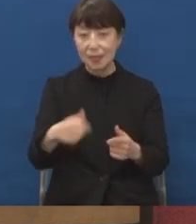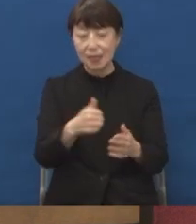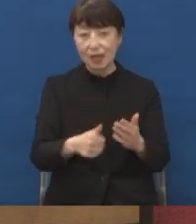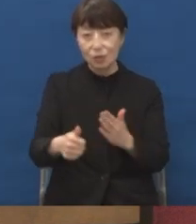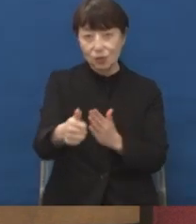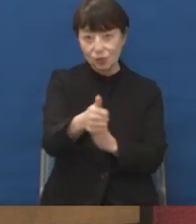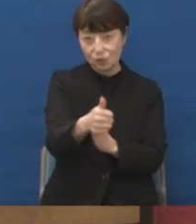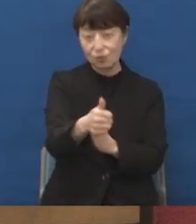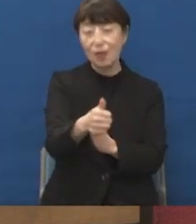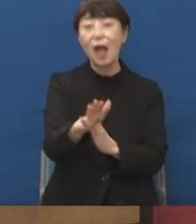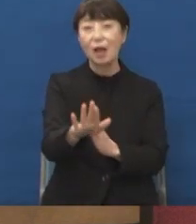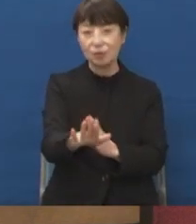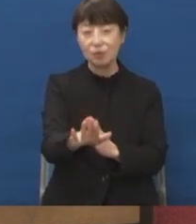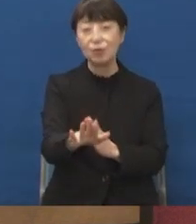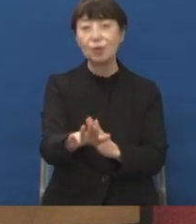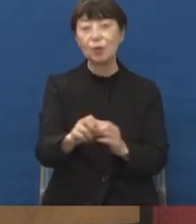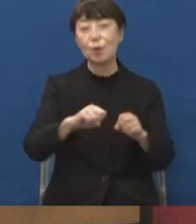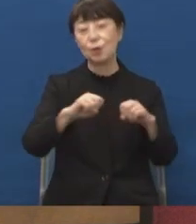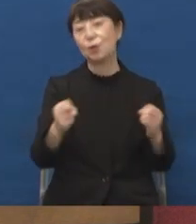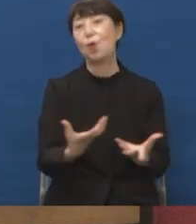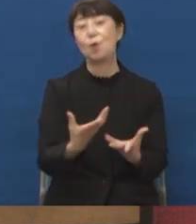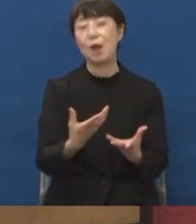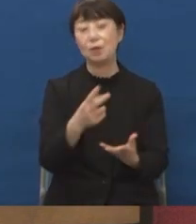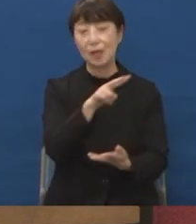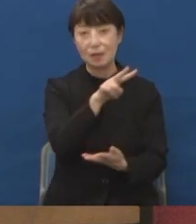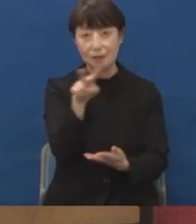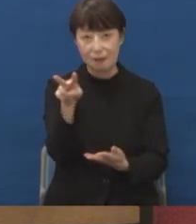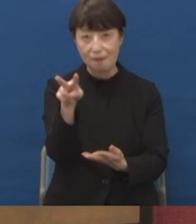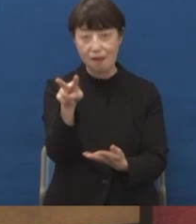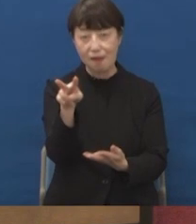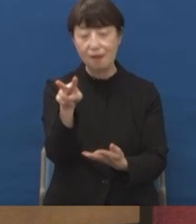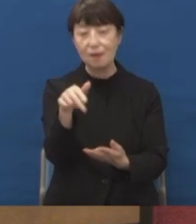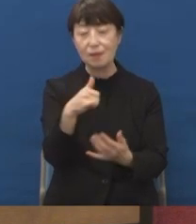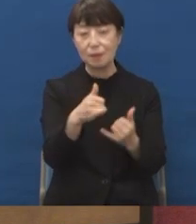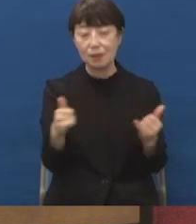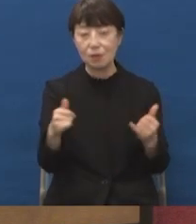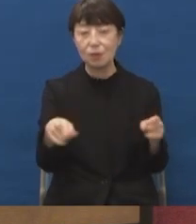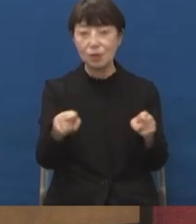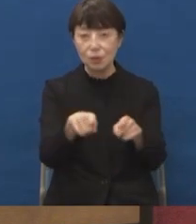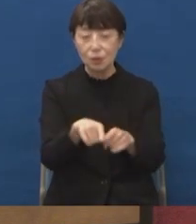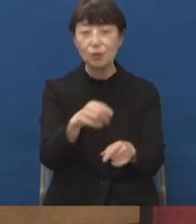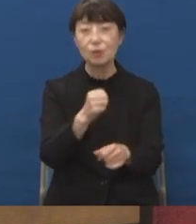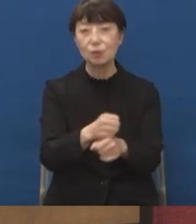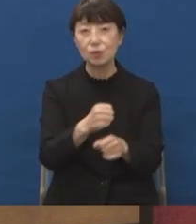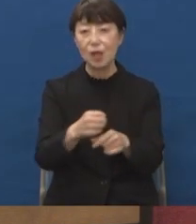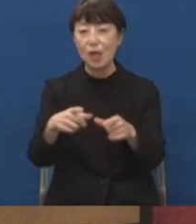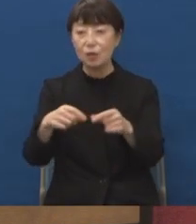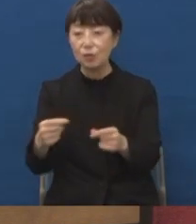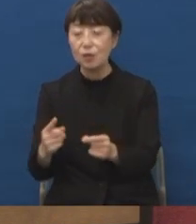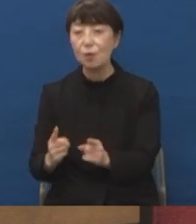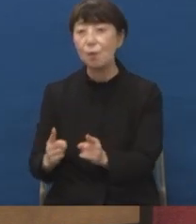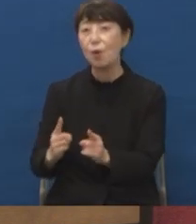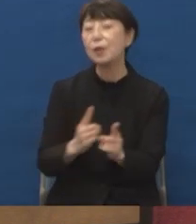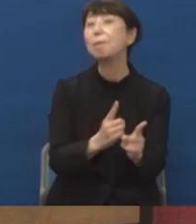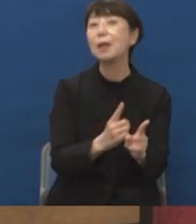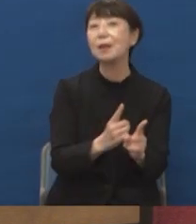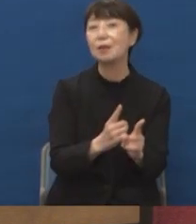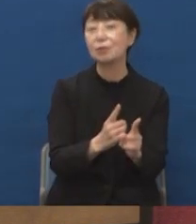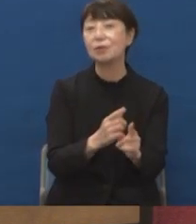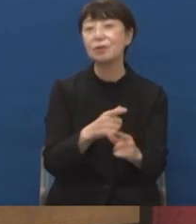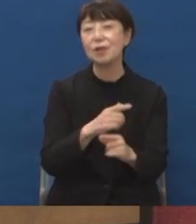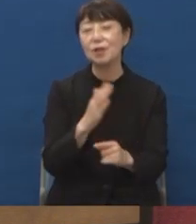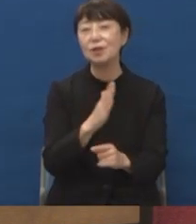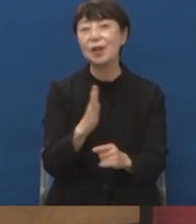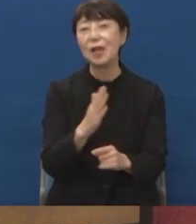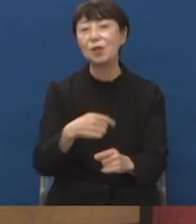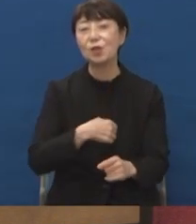、グローバルな視野で市民と作り上げた政策で国の政策を引っ張っていくというぐらいの気持ちで市政運営に当たっ